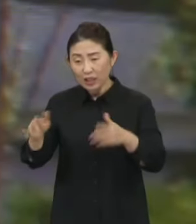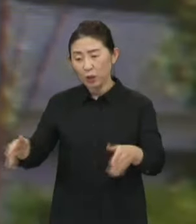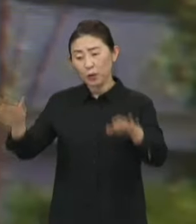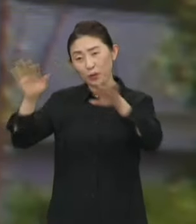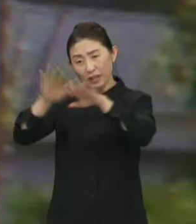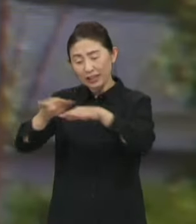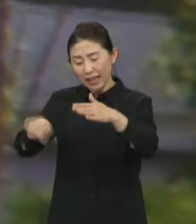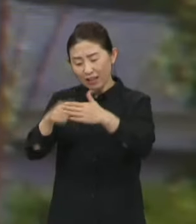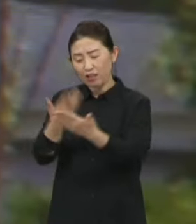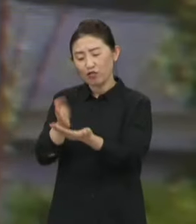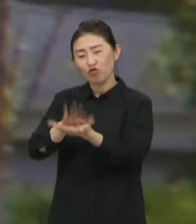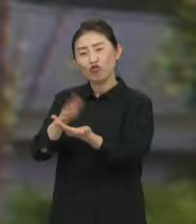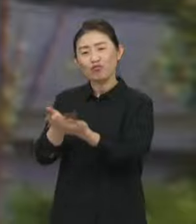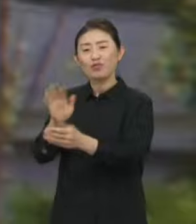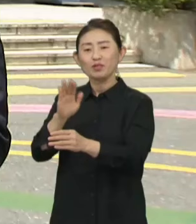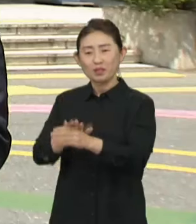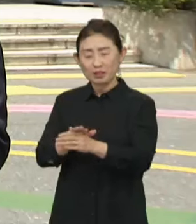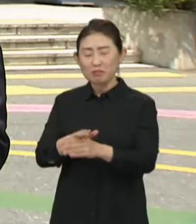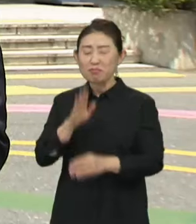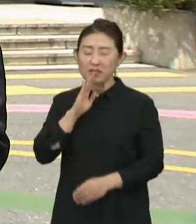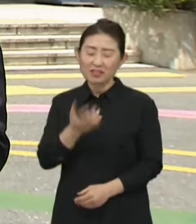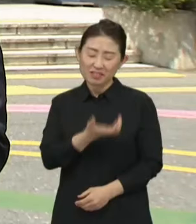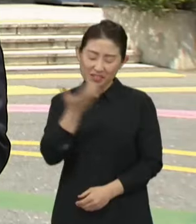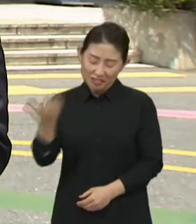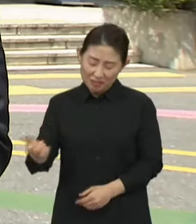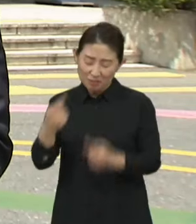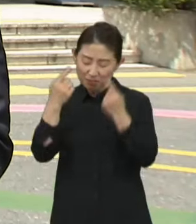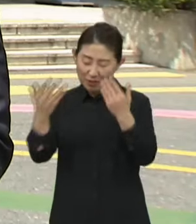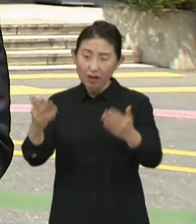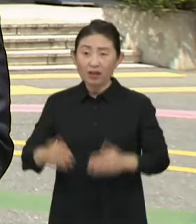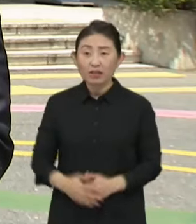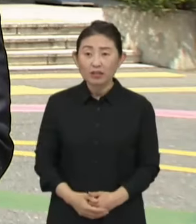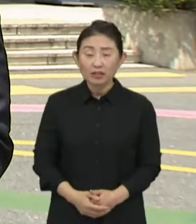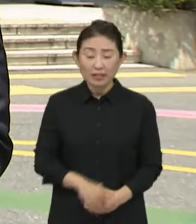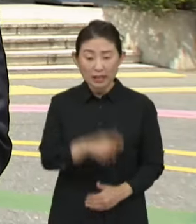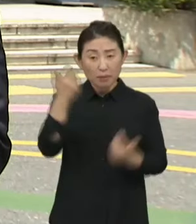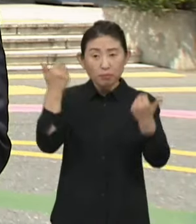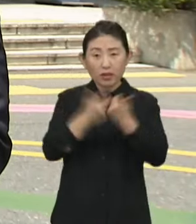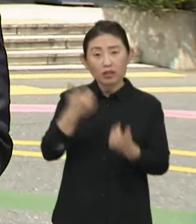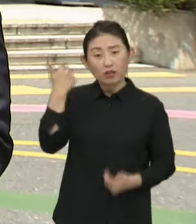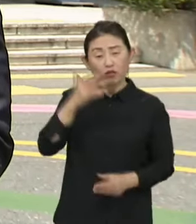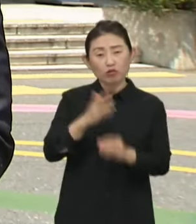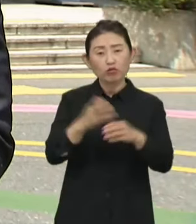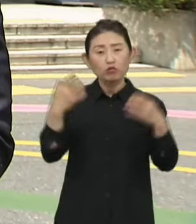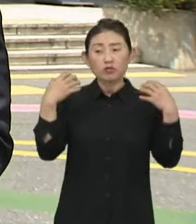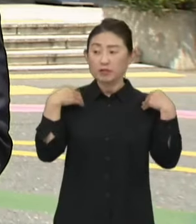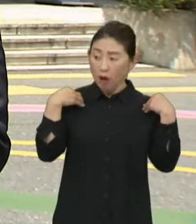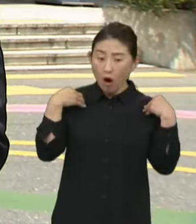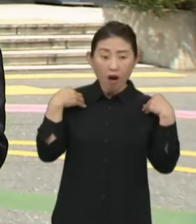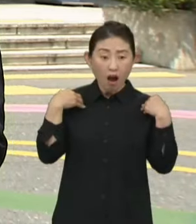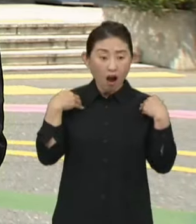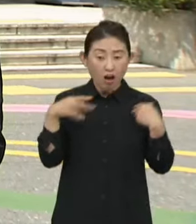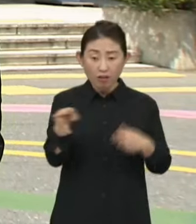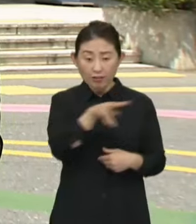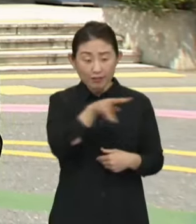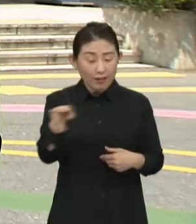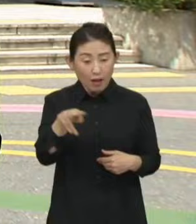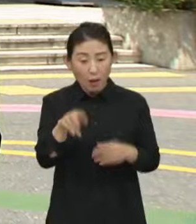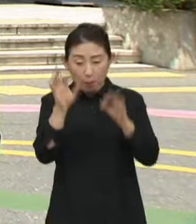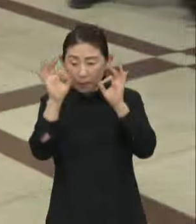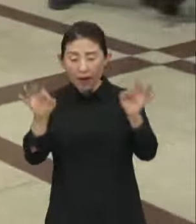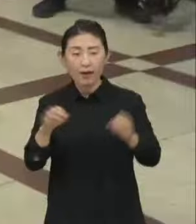기정사실화되는 모양입니다 대전시와 함께 기전을 반대해온 중구청의 경우 이같은 변화에 당혹스러워하는